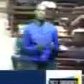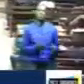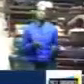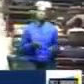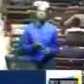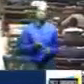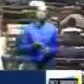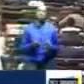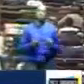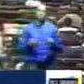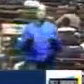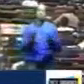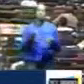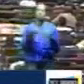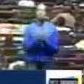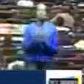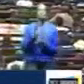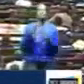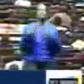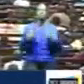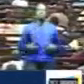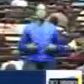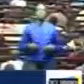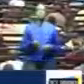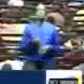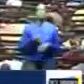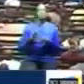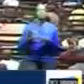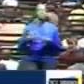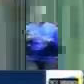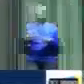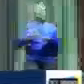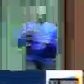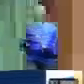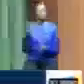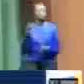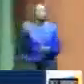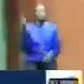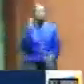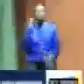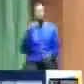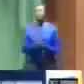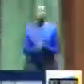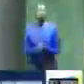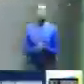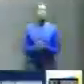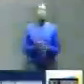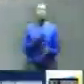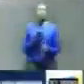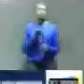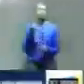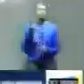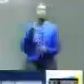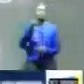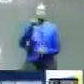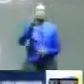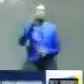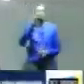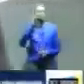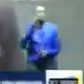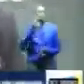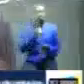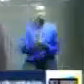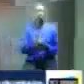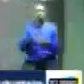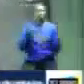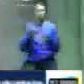ton corps à l'extérieur. Na unesha kwacha maungu yako yote nje. Écoutez. Quand une femme veut se marier, wakati,